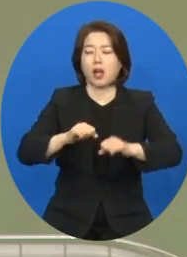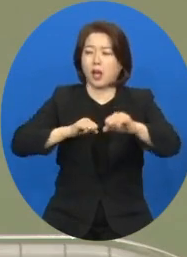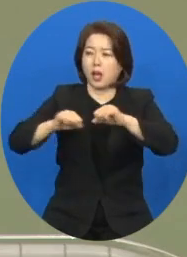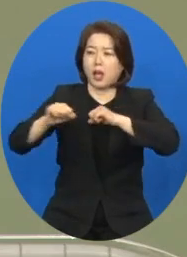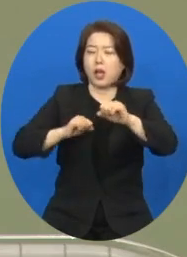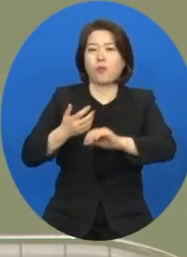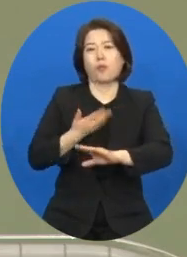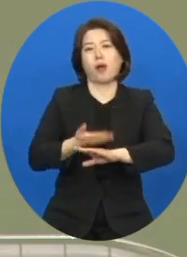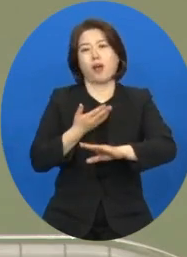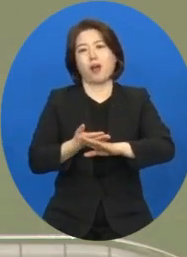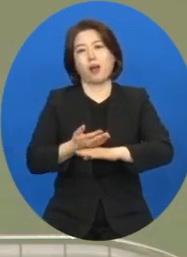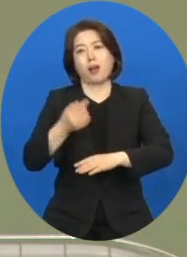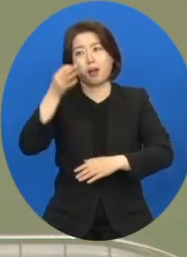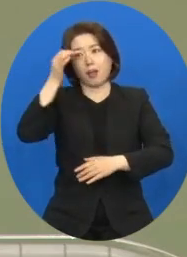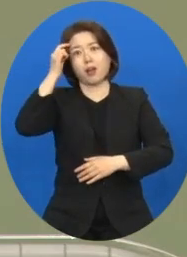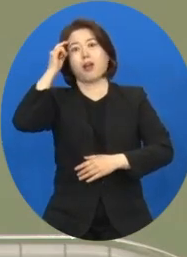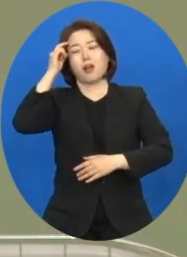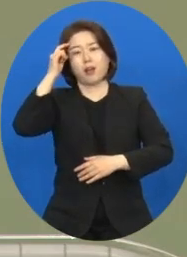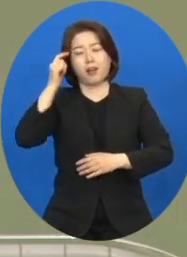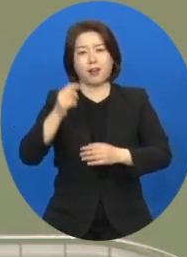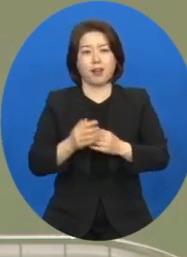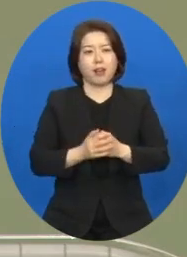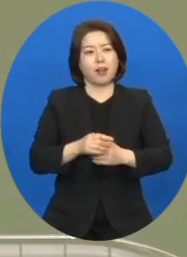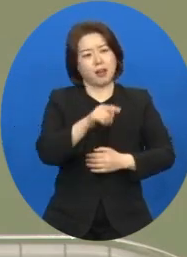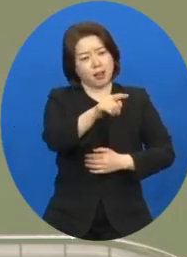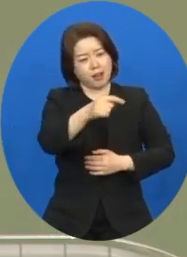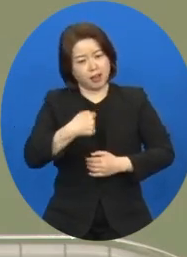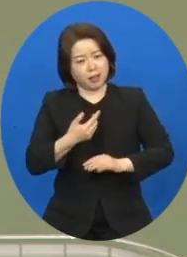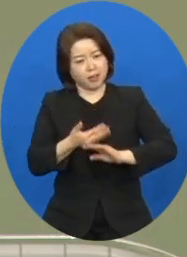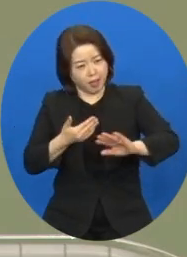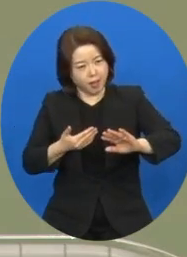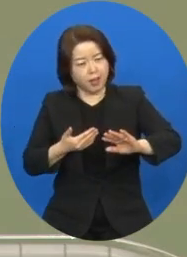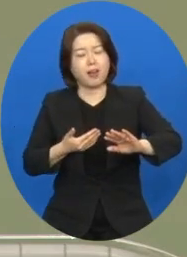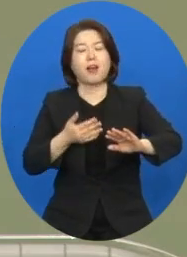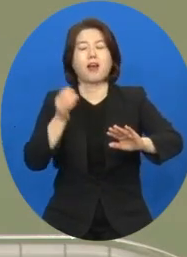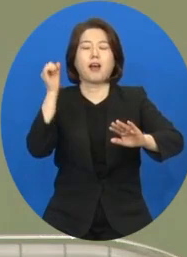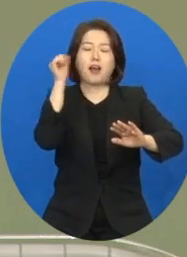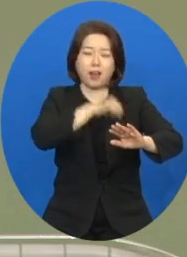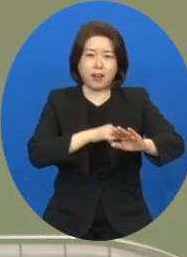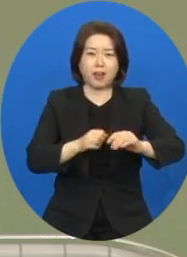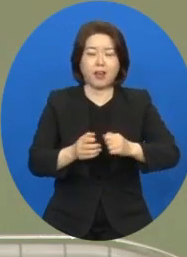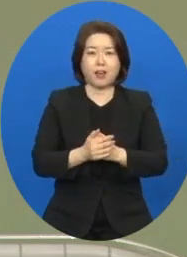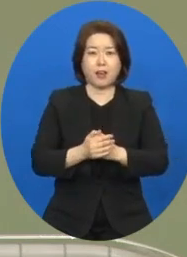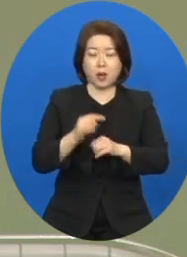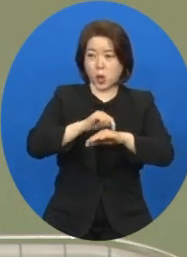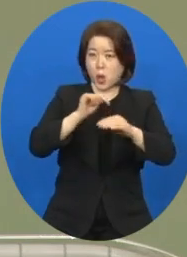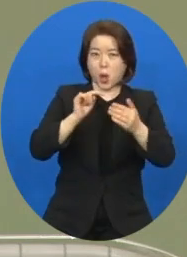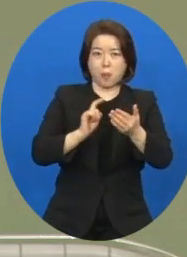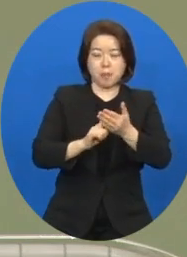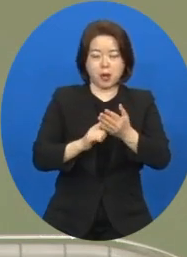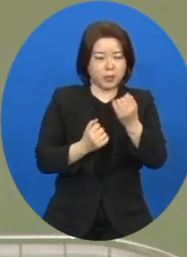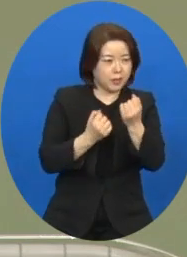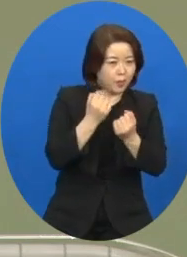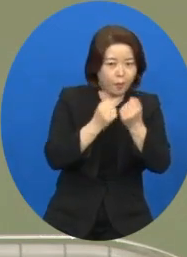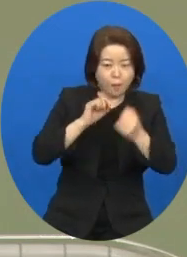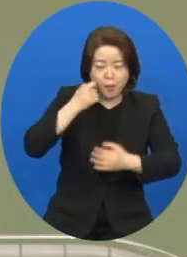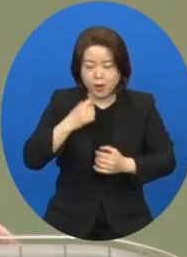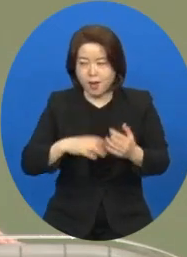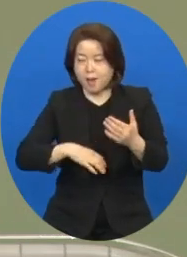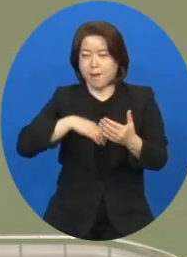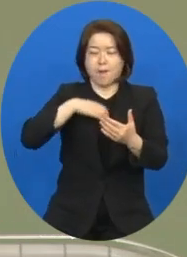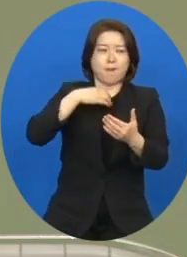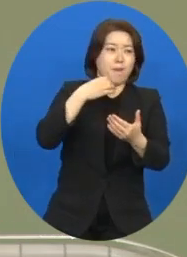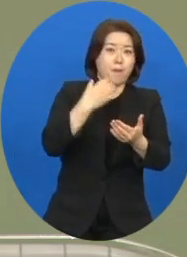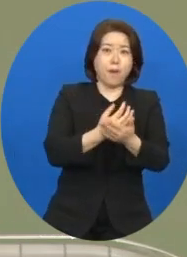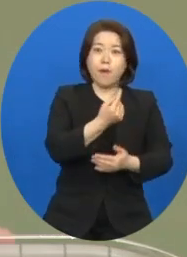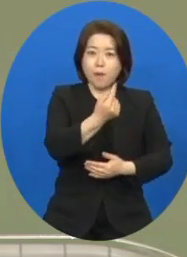거구나. 그래서 이 아이와 나하고는 이렇게 다르구나. 뭔가 마음에 설명할 수 없는 어떤 감동이